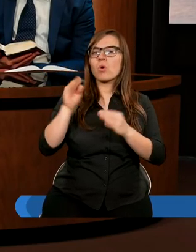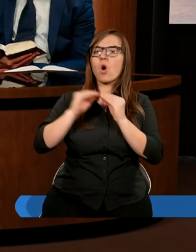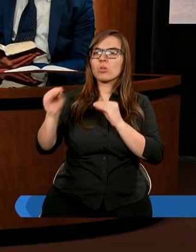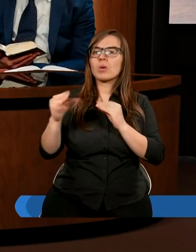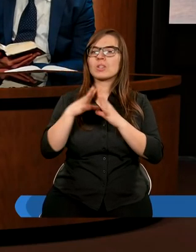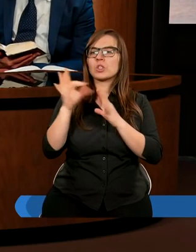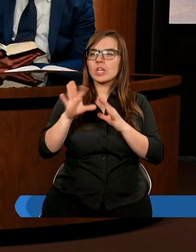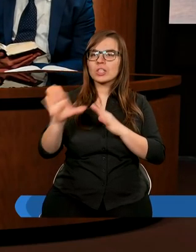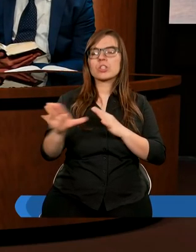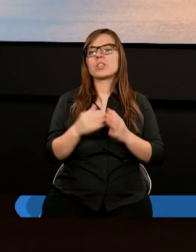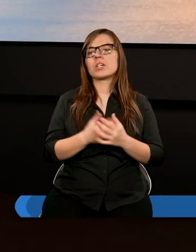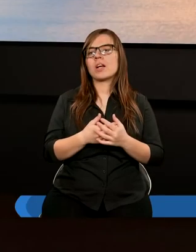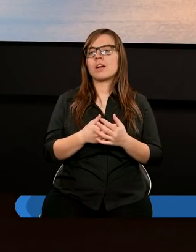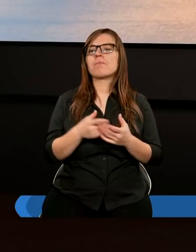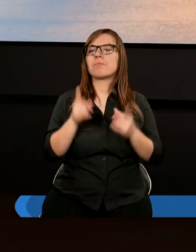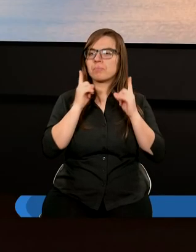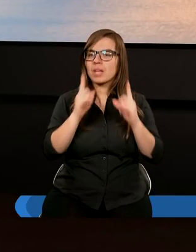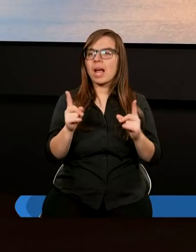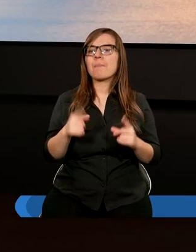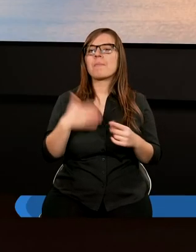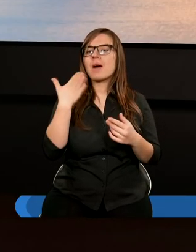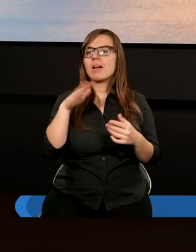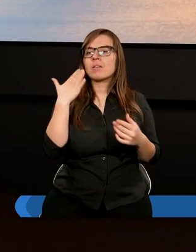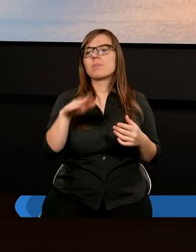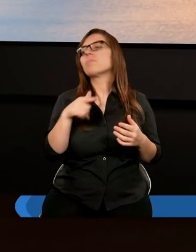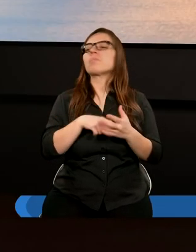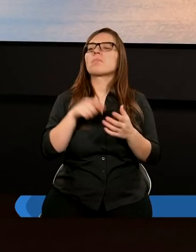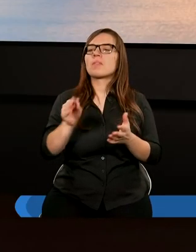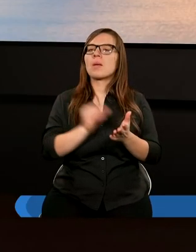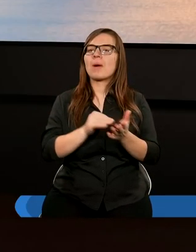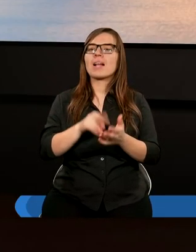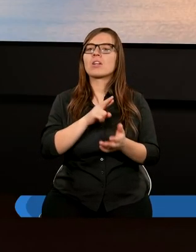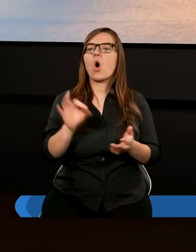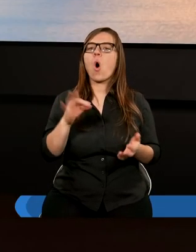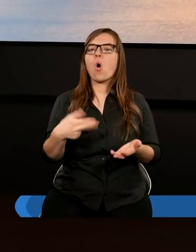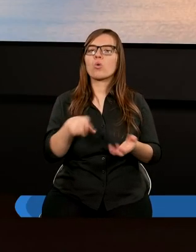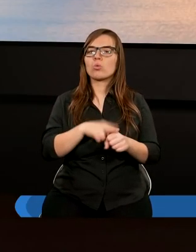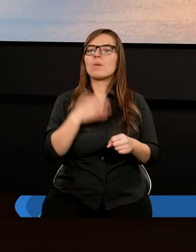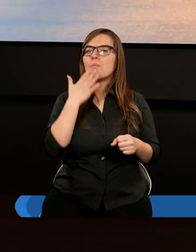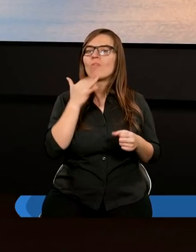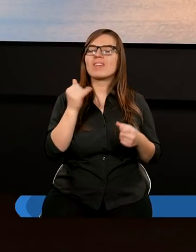można. Także naprawdę bardzo, bardzo praktyczne rzeczy, o których mówimy.